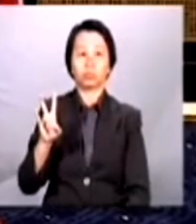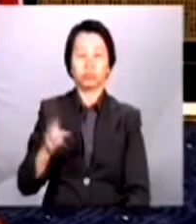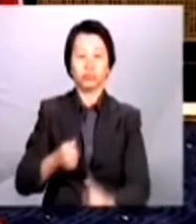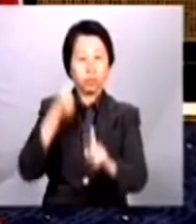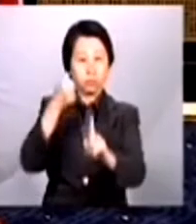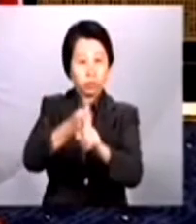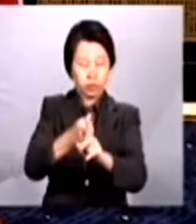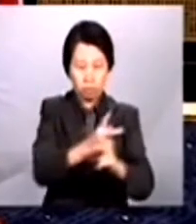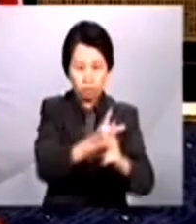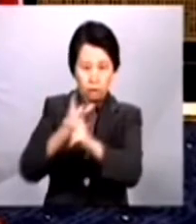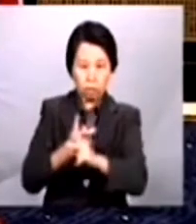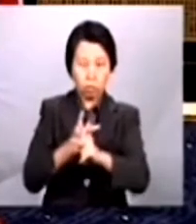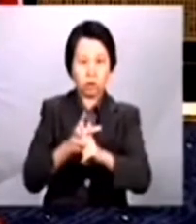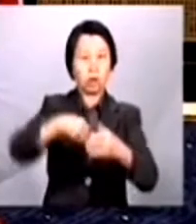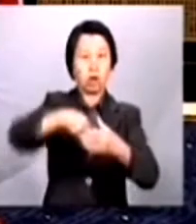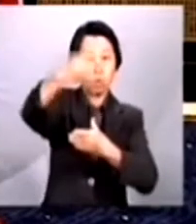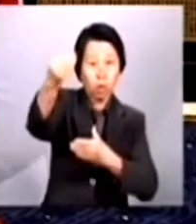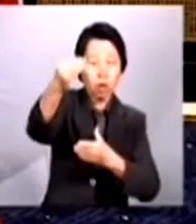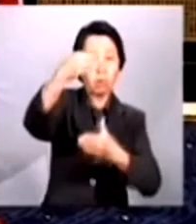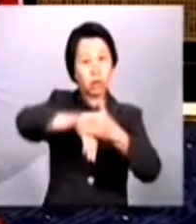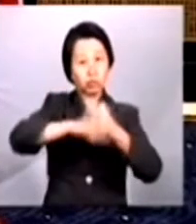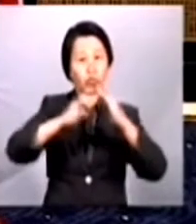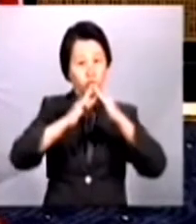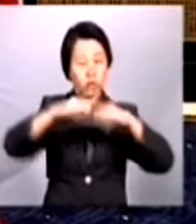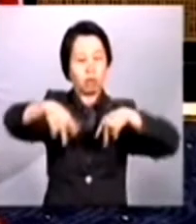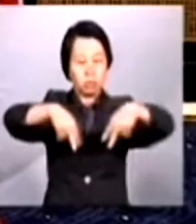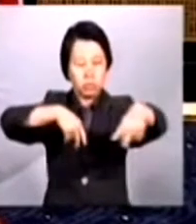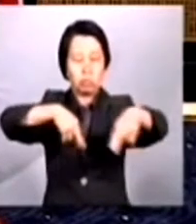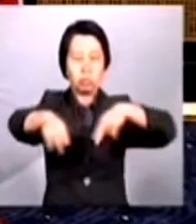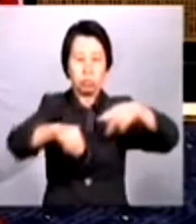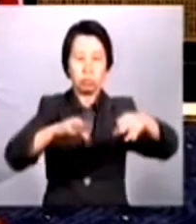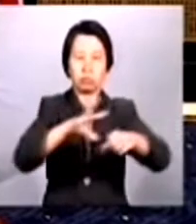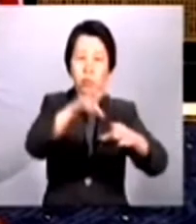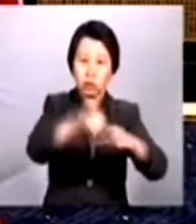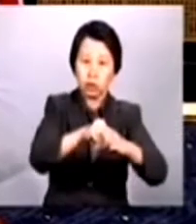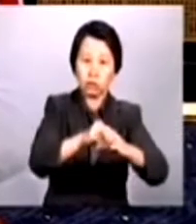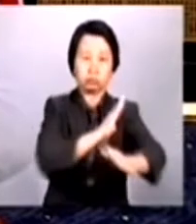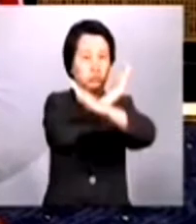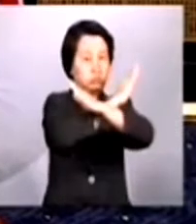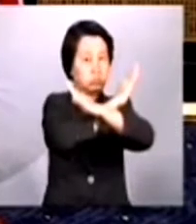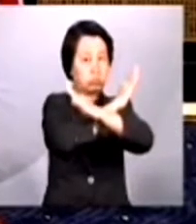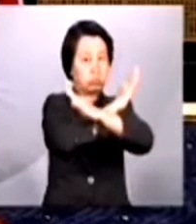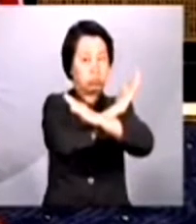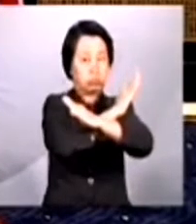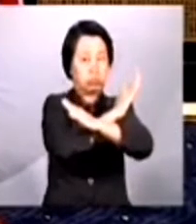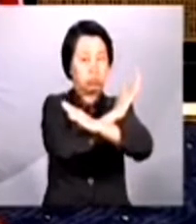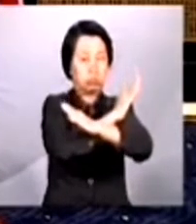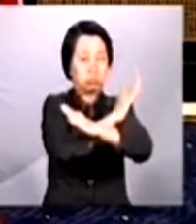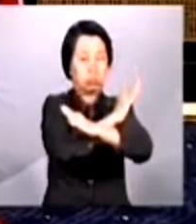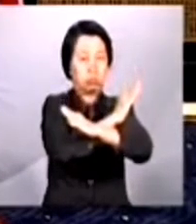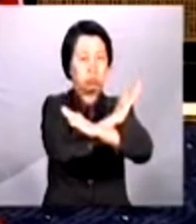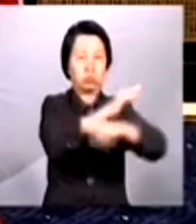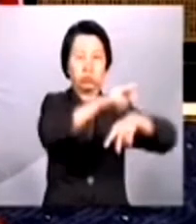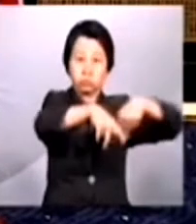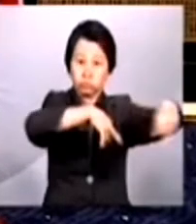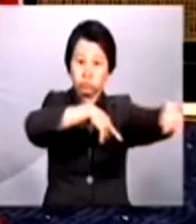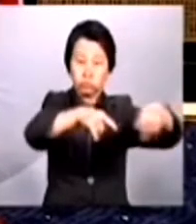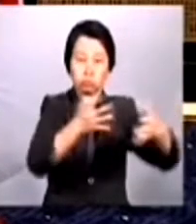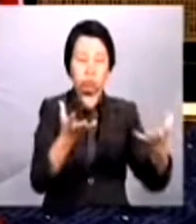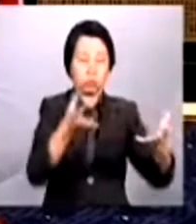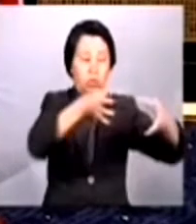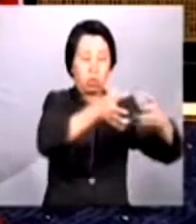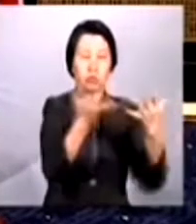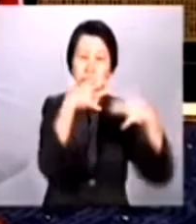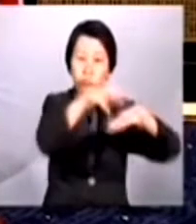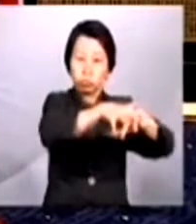perintah kawalan pergerakan ini meliputi pertamanya ilah larangan menyuruh pergerakan dan